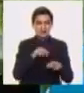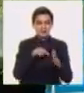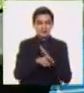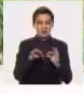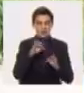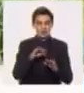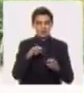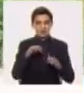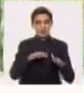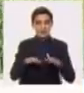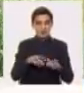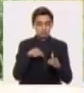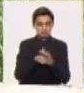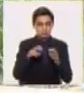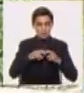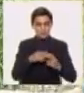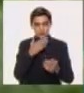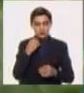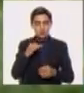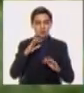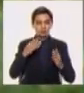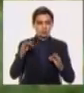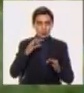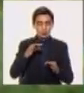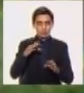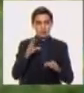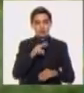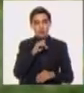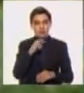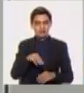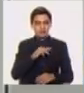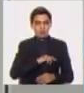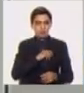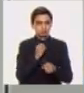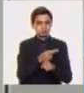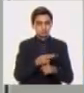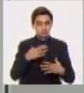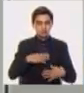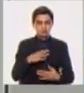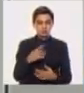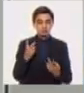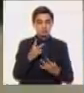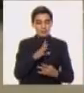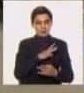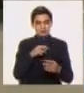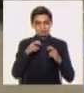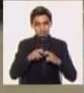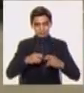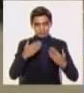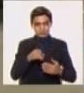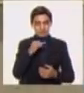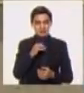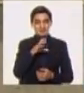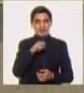мән-жайын тексермей, оқиғаның қашан және қалай болғанын ескермей, Қуатты қызметінен босата салған. Бірақ департаменттің баспасөз хатшысы